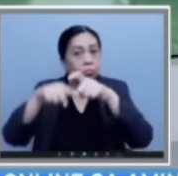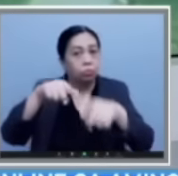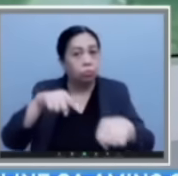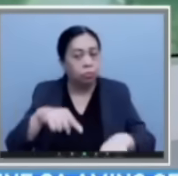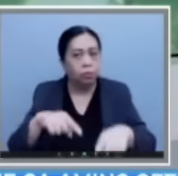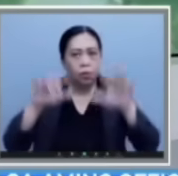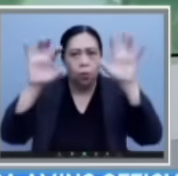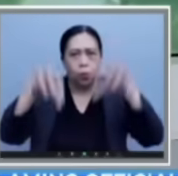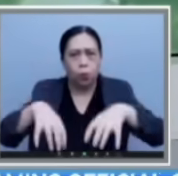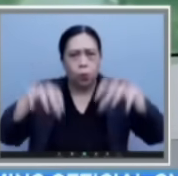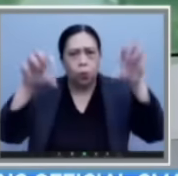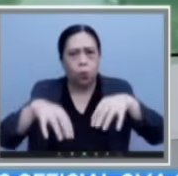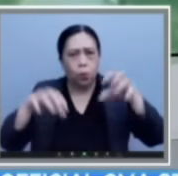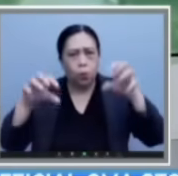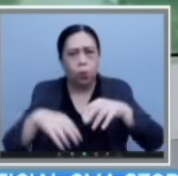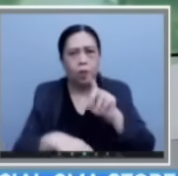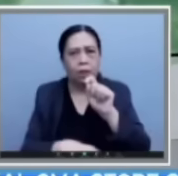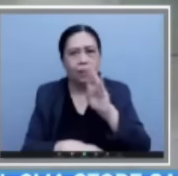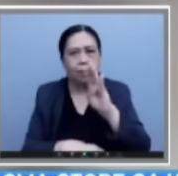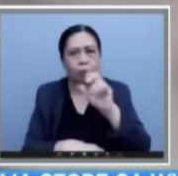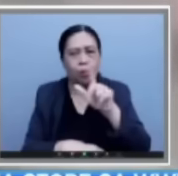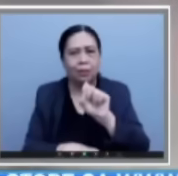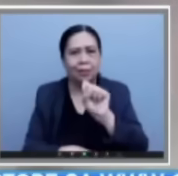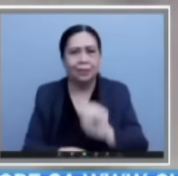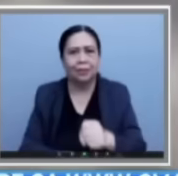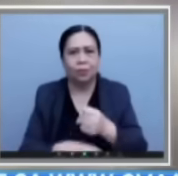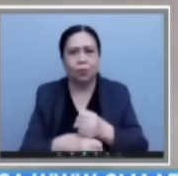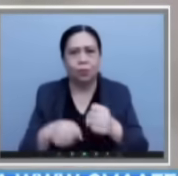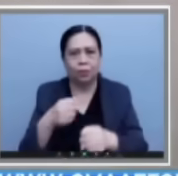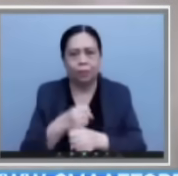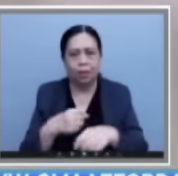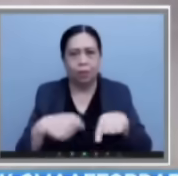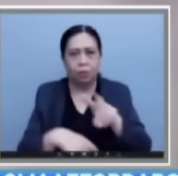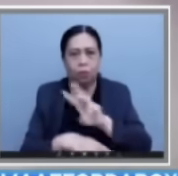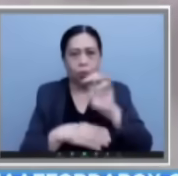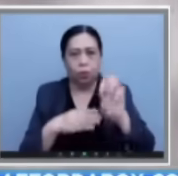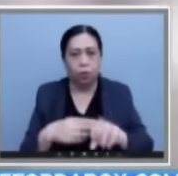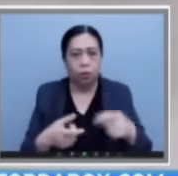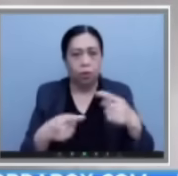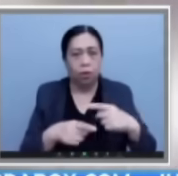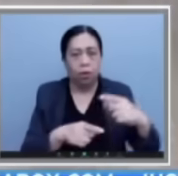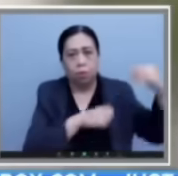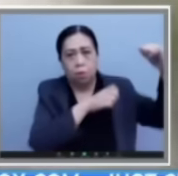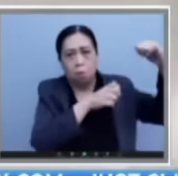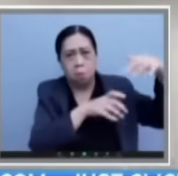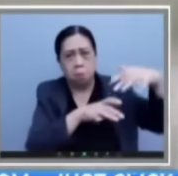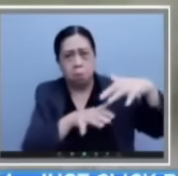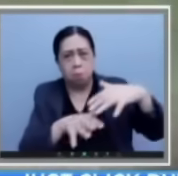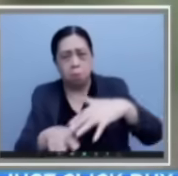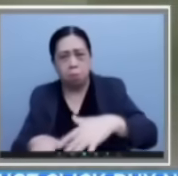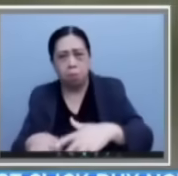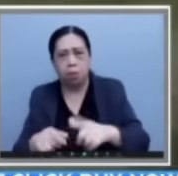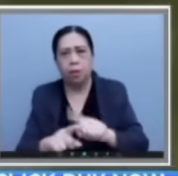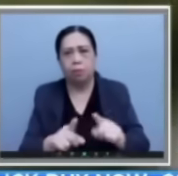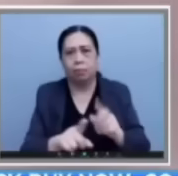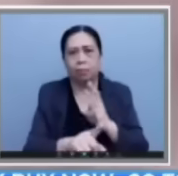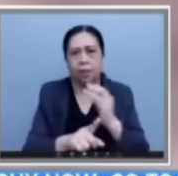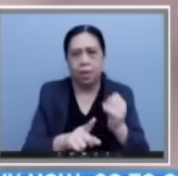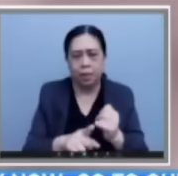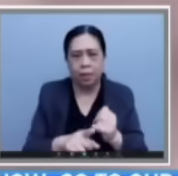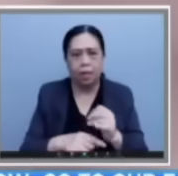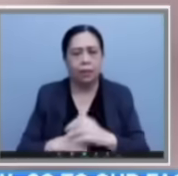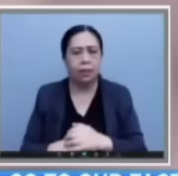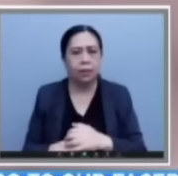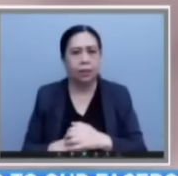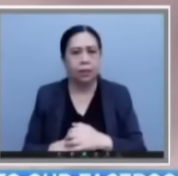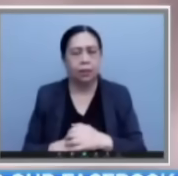husto ang tib South Cotabato nitong weekend nauwi ito sa landslide sa ilang bahagi ng Barangay basag halos hindi